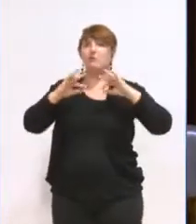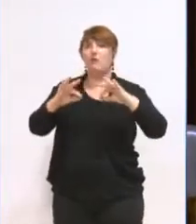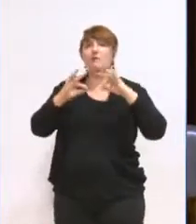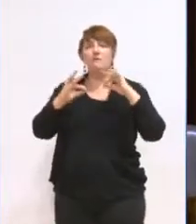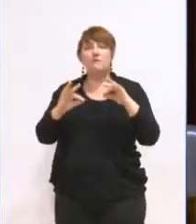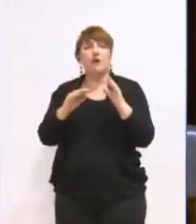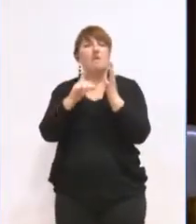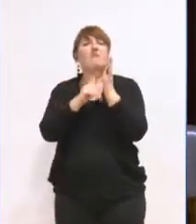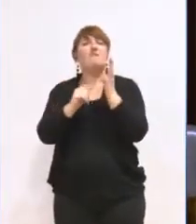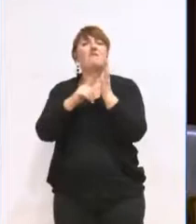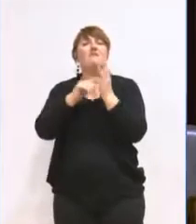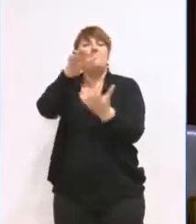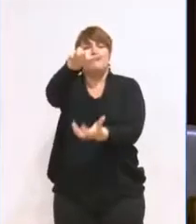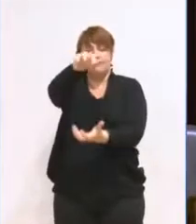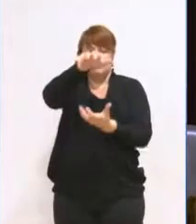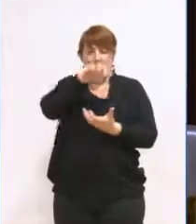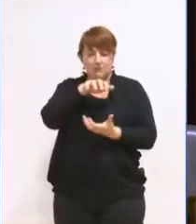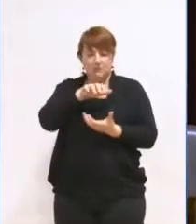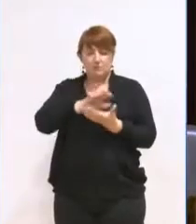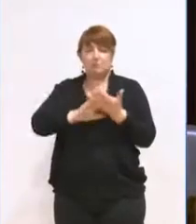produits fiscaux,